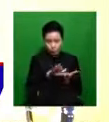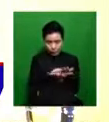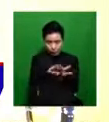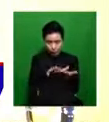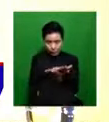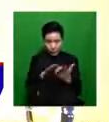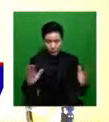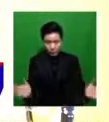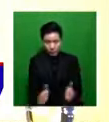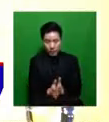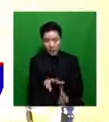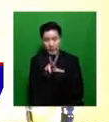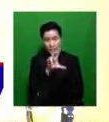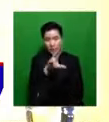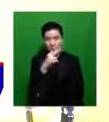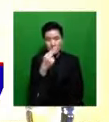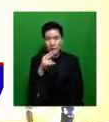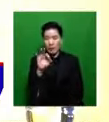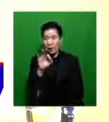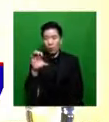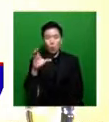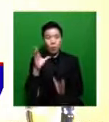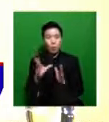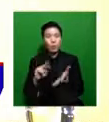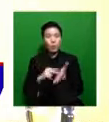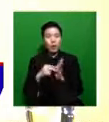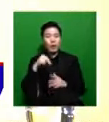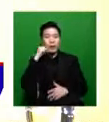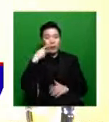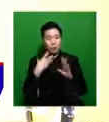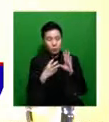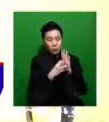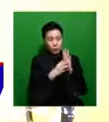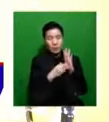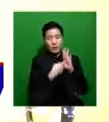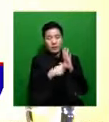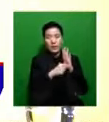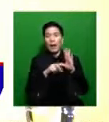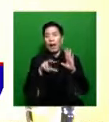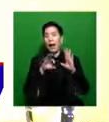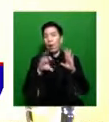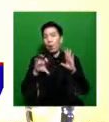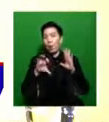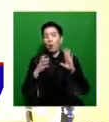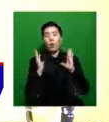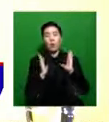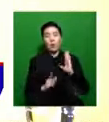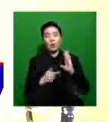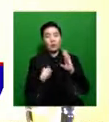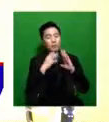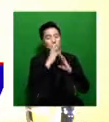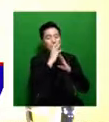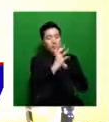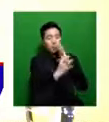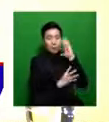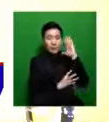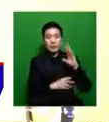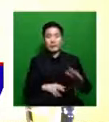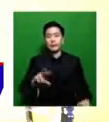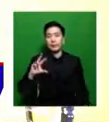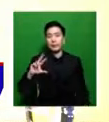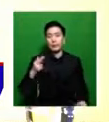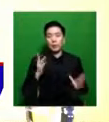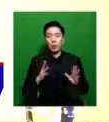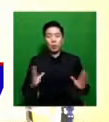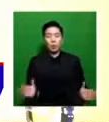ง 30,900 รายนะคะเป็นการประปานครหลวง900รายแล้วก็เป็นการประปาส่วนภูมิภาคเนี่ยอีก 30,000 ร